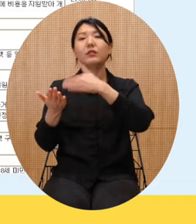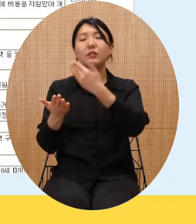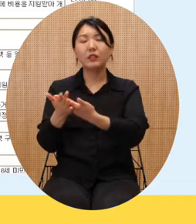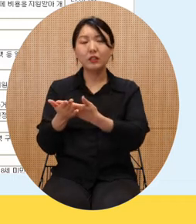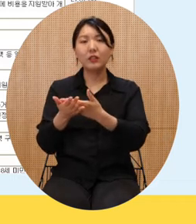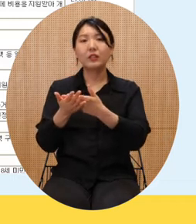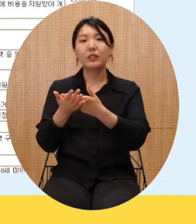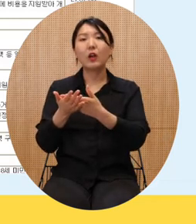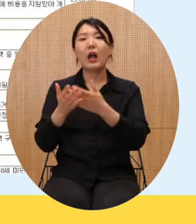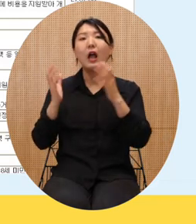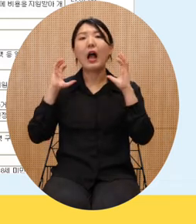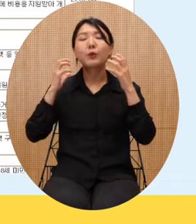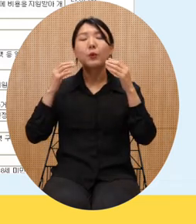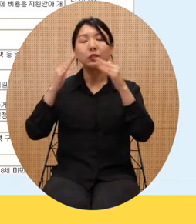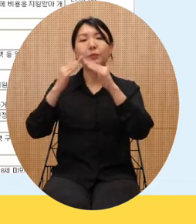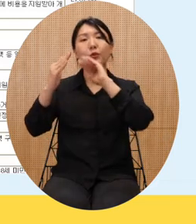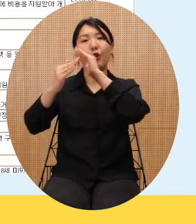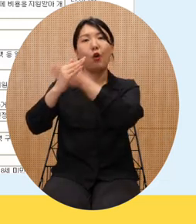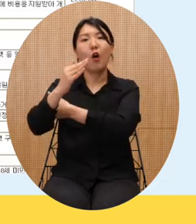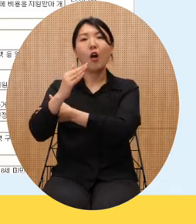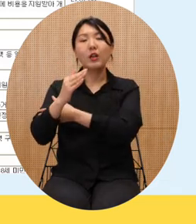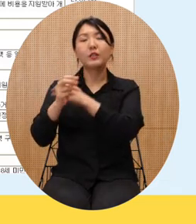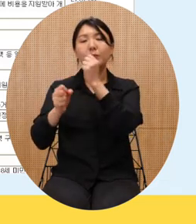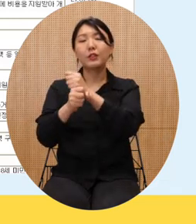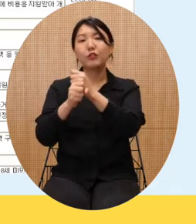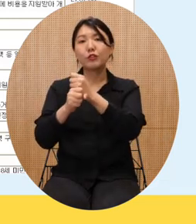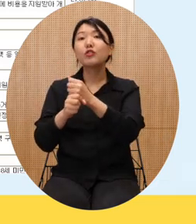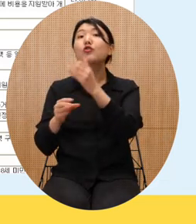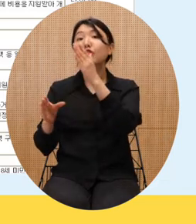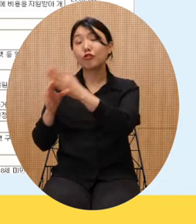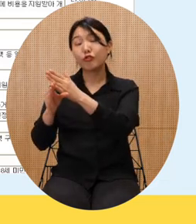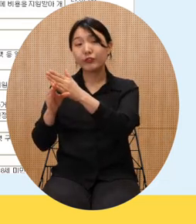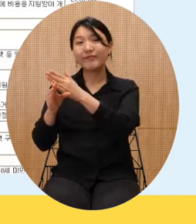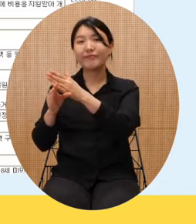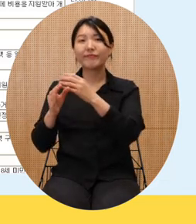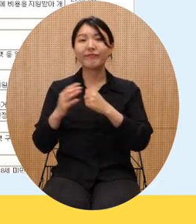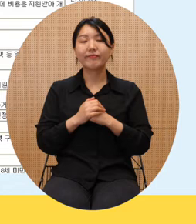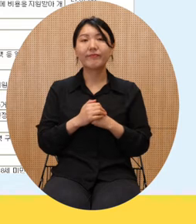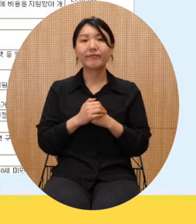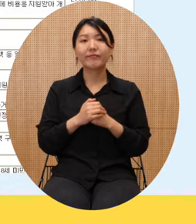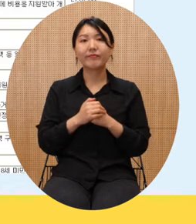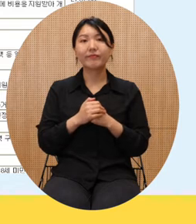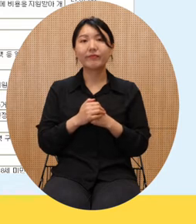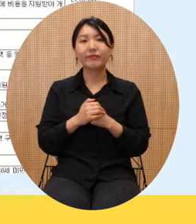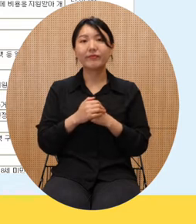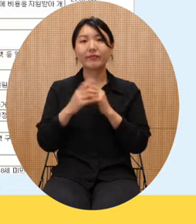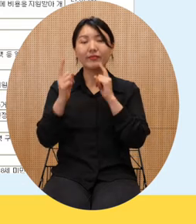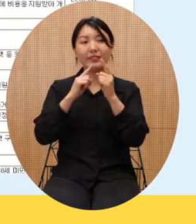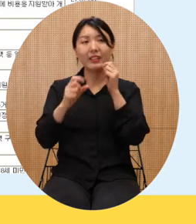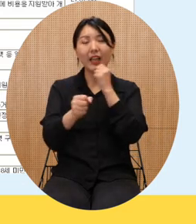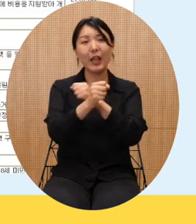조례를 제정하거나 개정해서 아동 주거권을 명시하는 경우들이 많은데, 네.